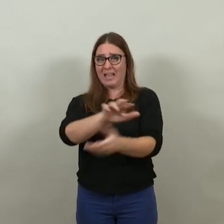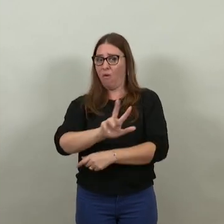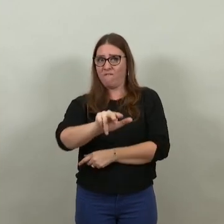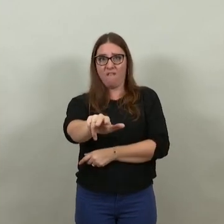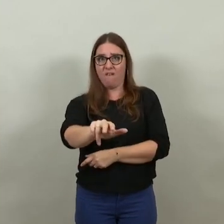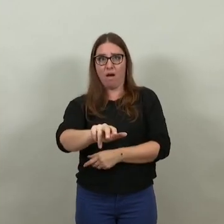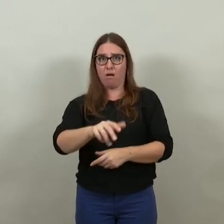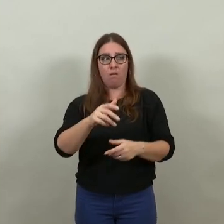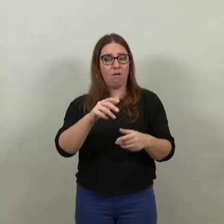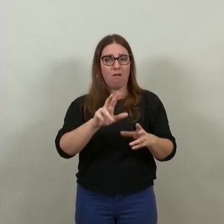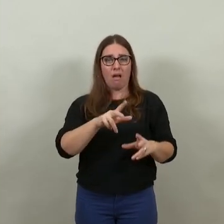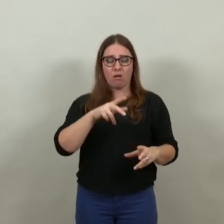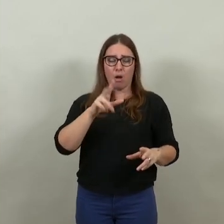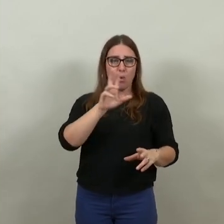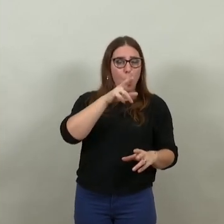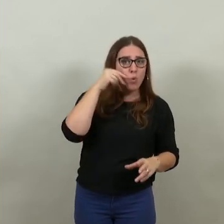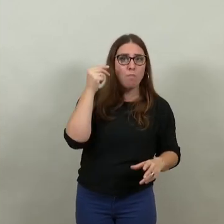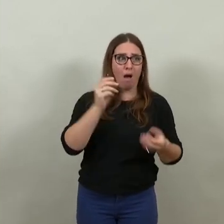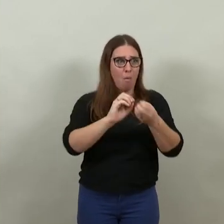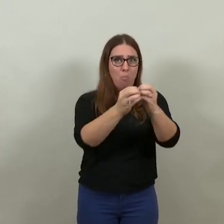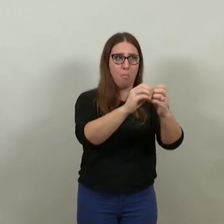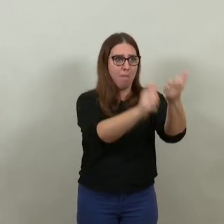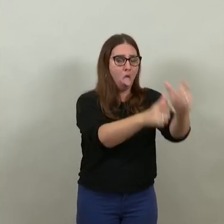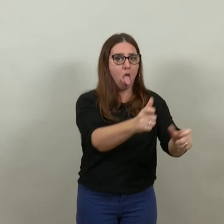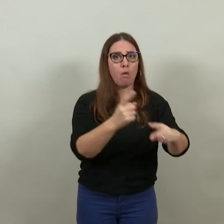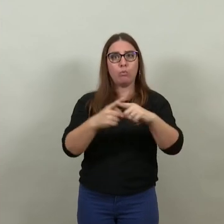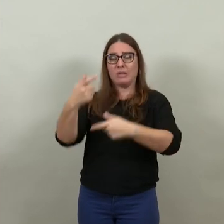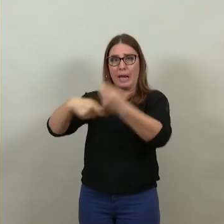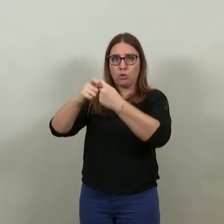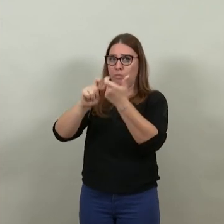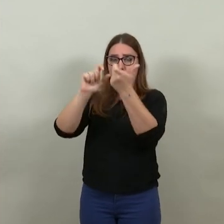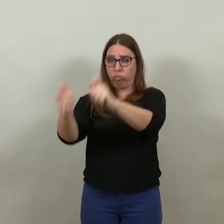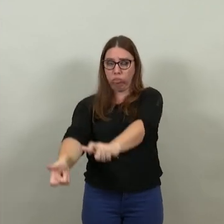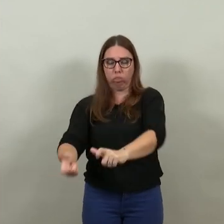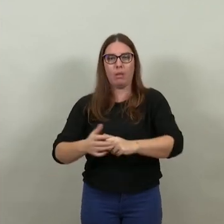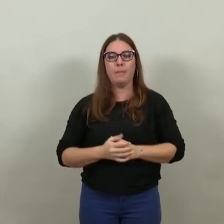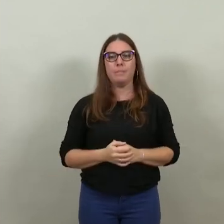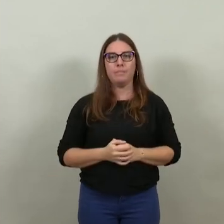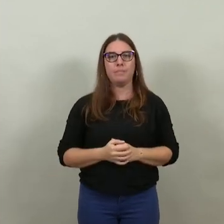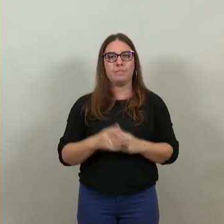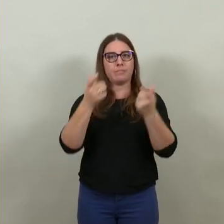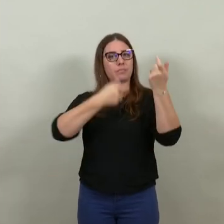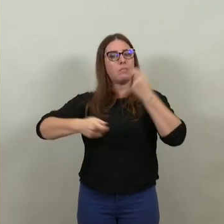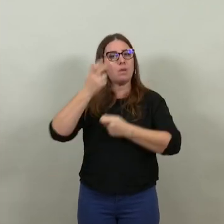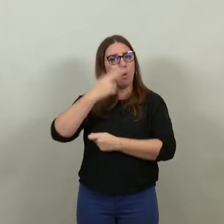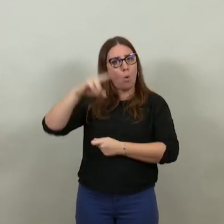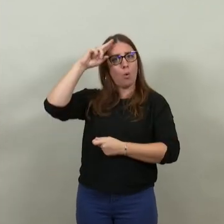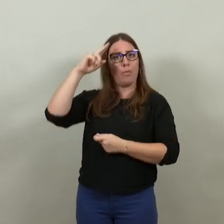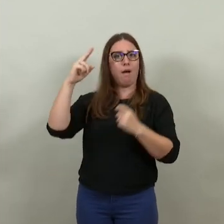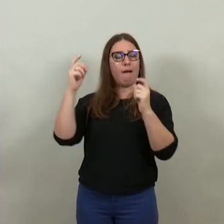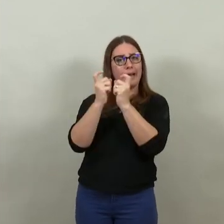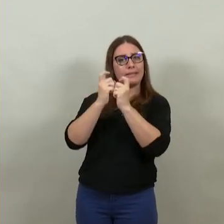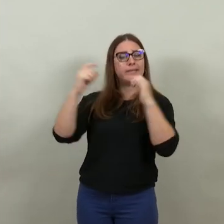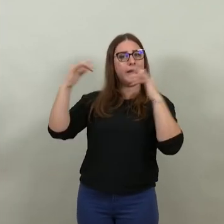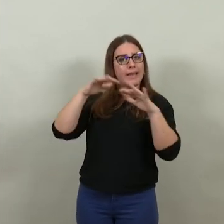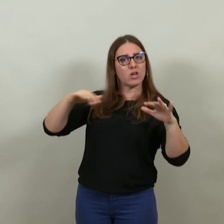que les drames humains et économiques se multiplie le marché européen de l'énergie est